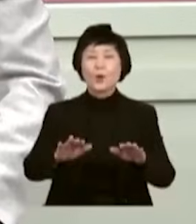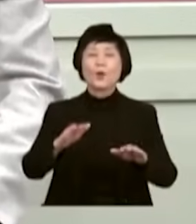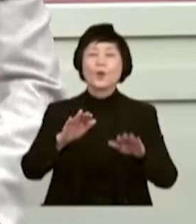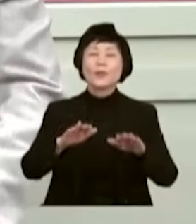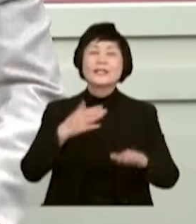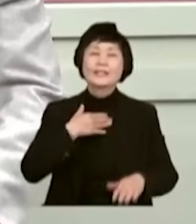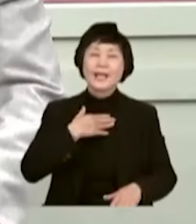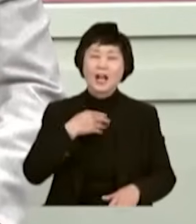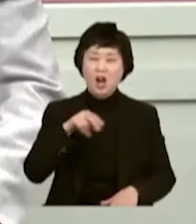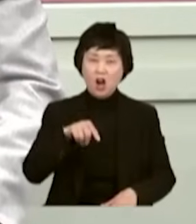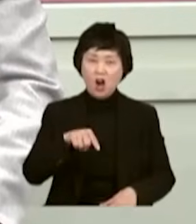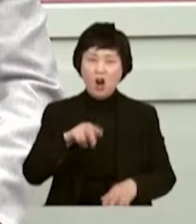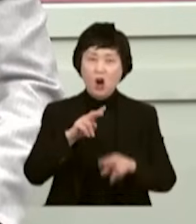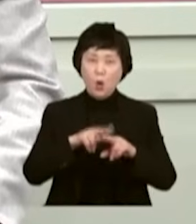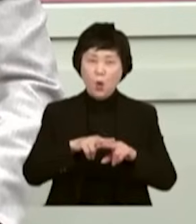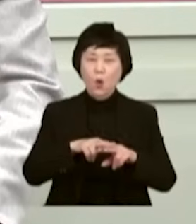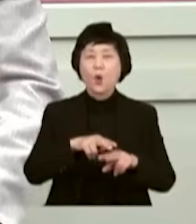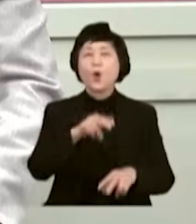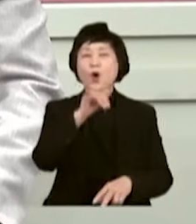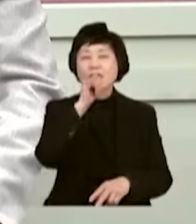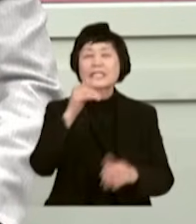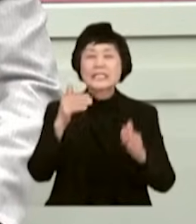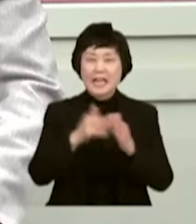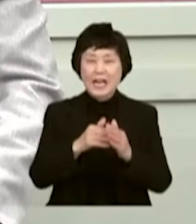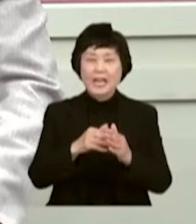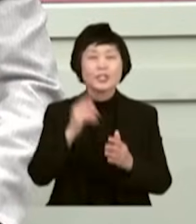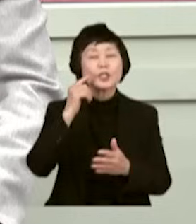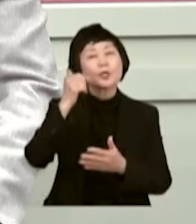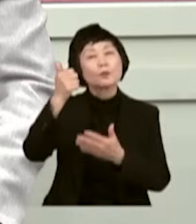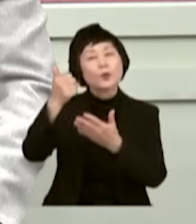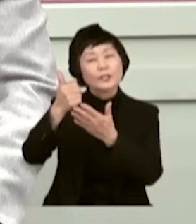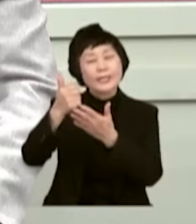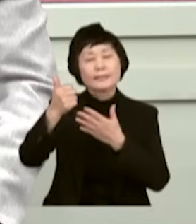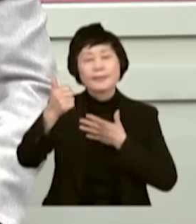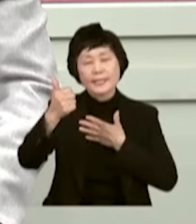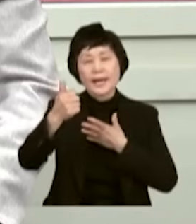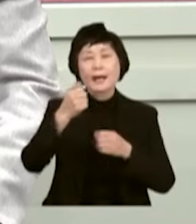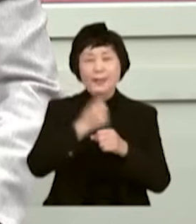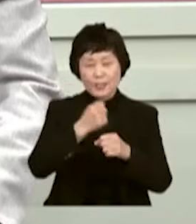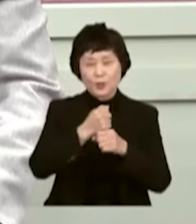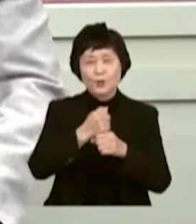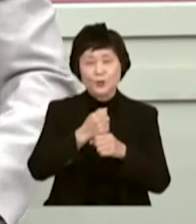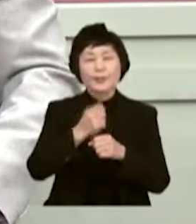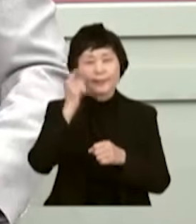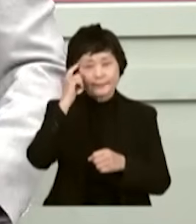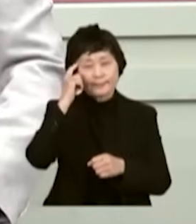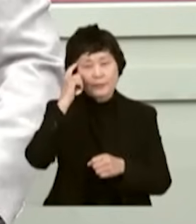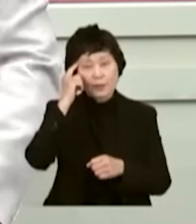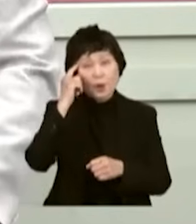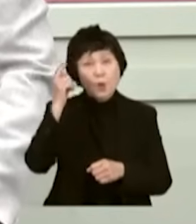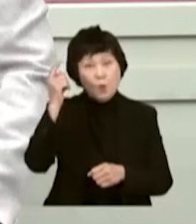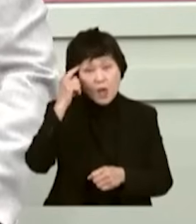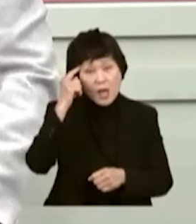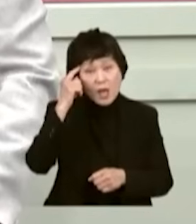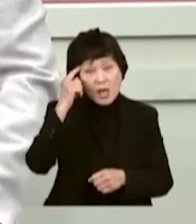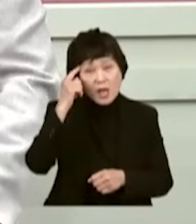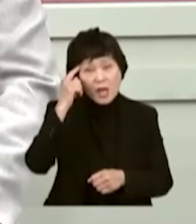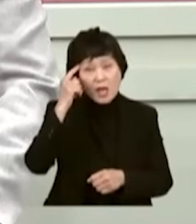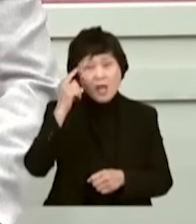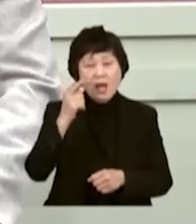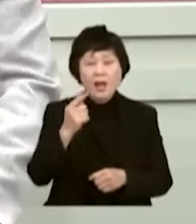자리에 있기까지는 우리 주성민 목사님께서 정말 저를 만들어줬다고 할 수 있는 게 아무것도 없이 올라왔을 때